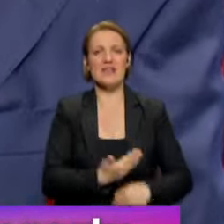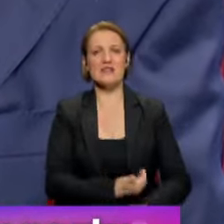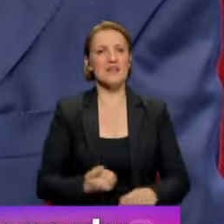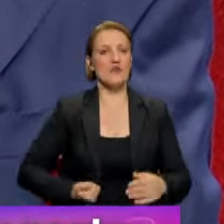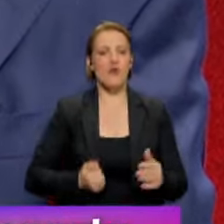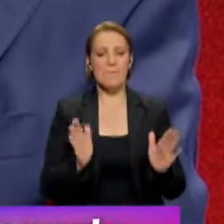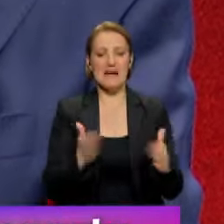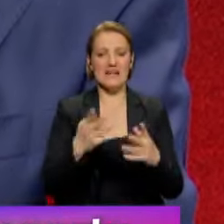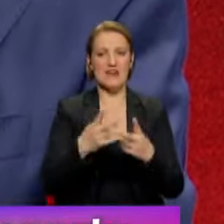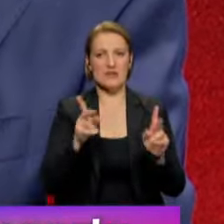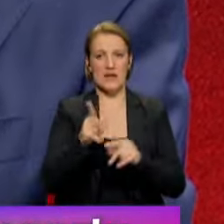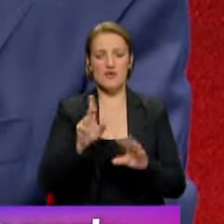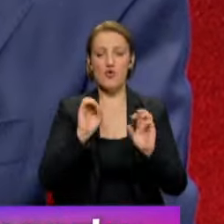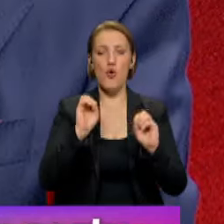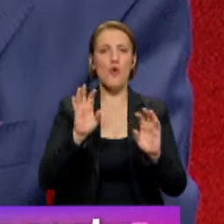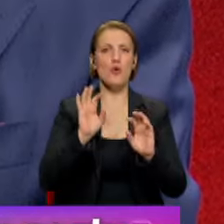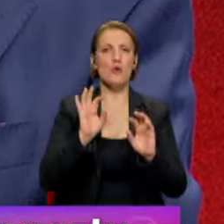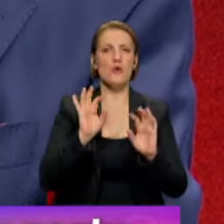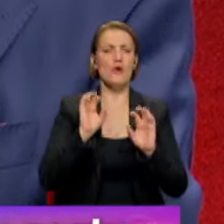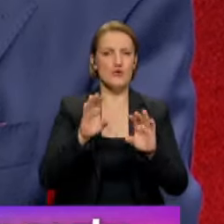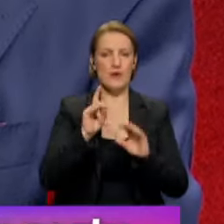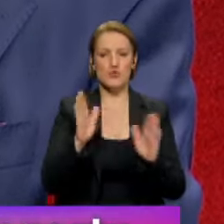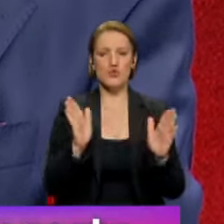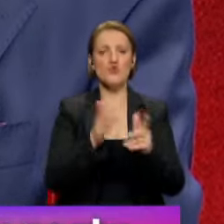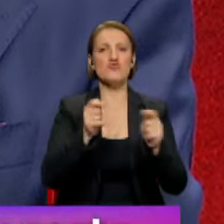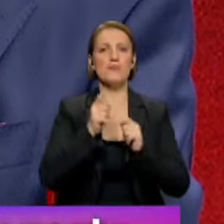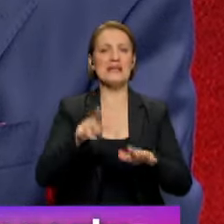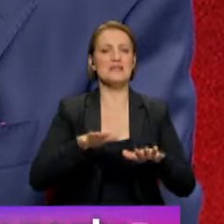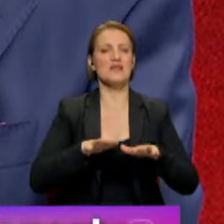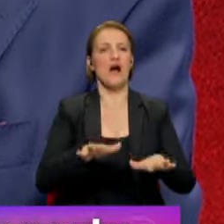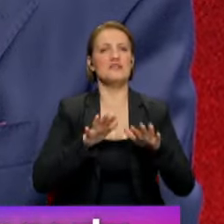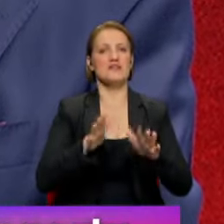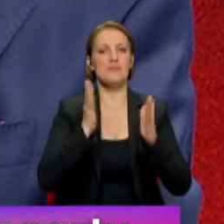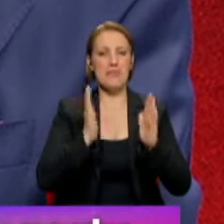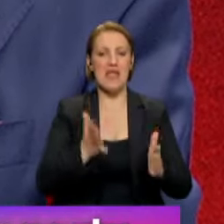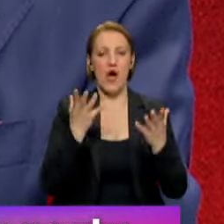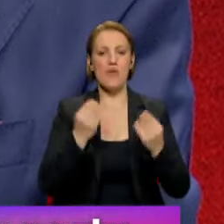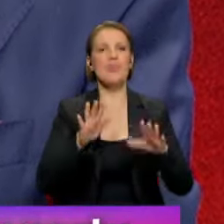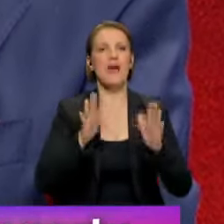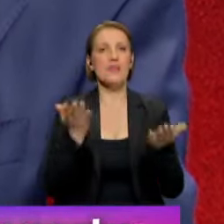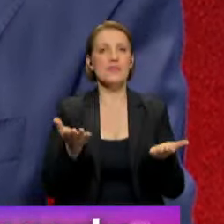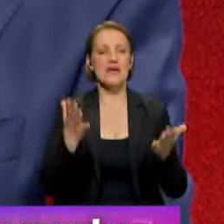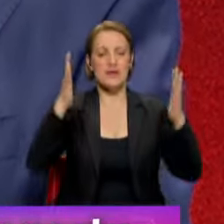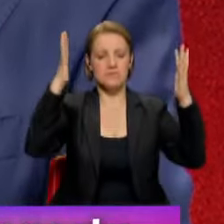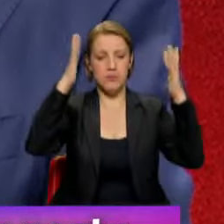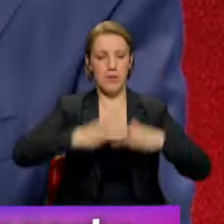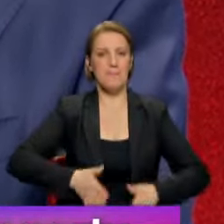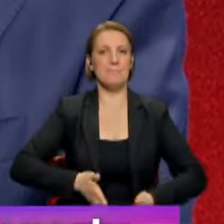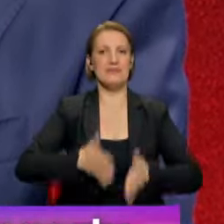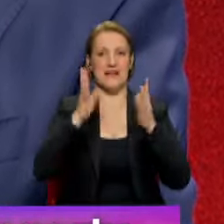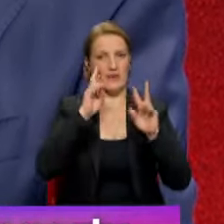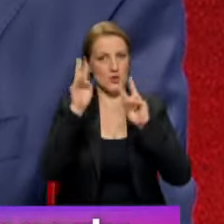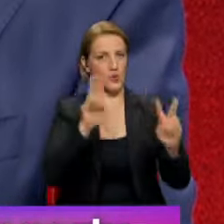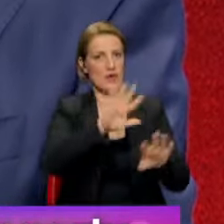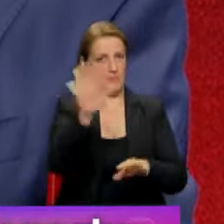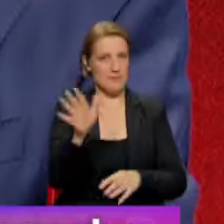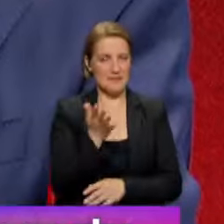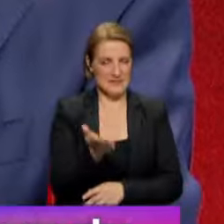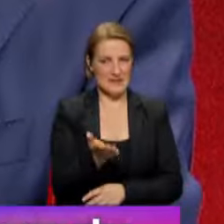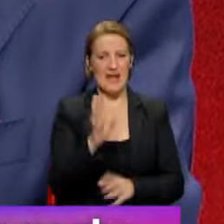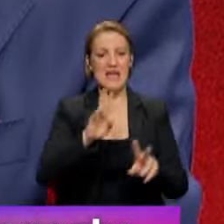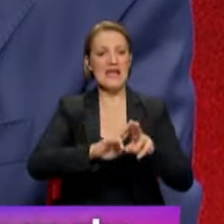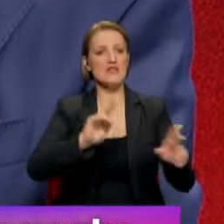hocam o konuya gelmeden önce çok önemli bir konu küçük çekmecedeki Sarsıntı bile olmadan deprem bile olmadan yıkılan binayı gördük Hepimiz bir